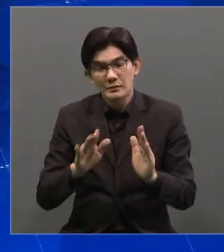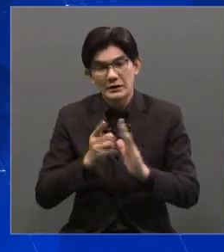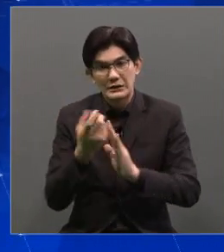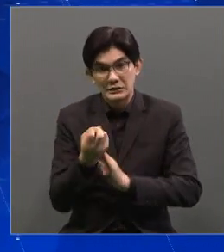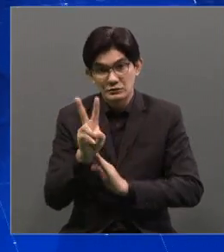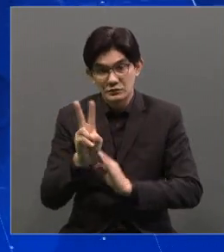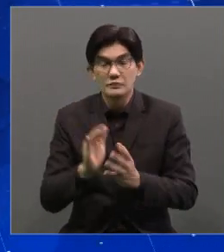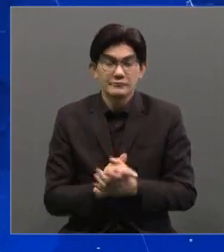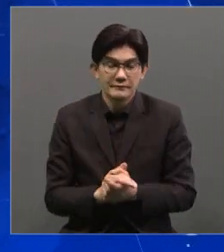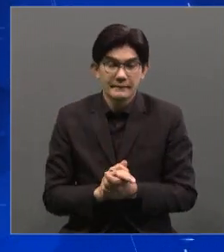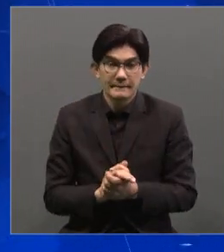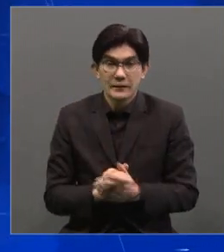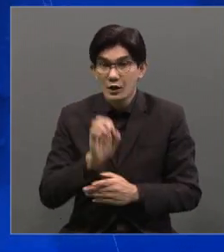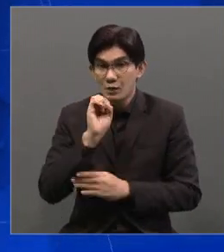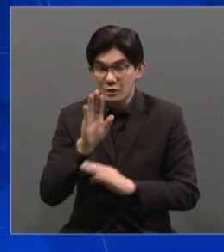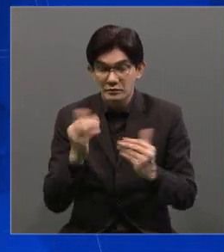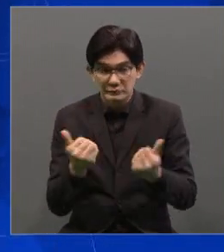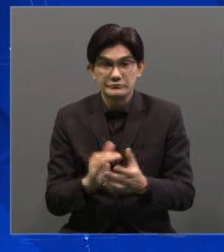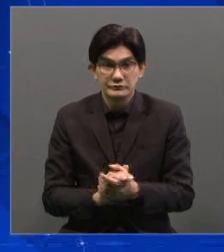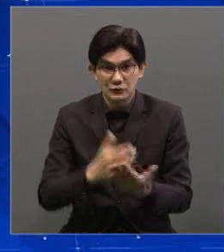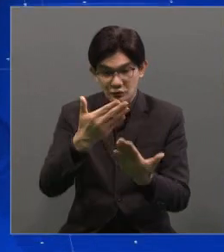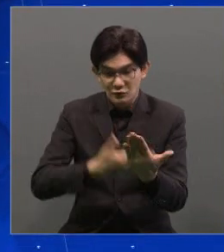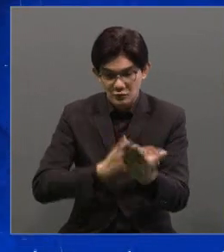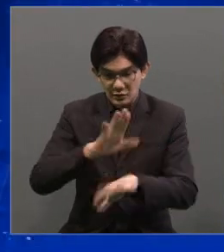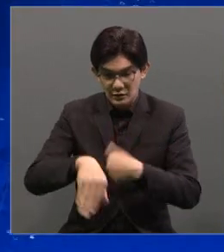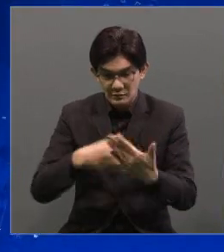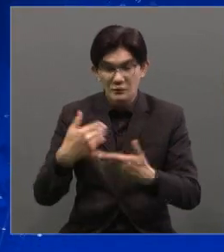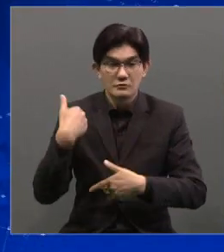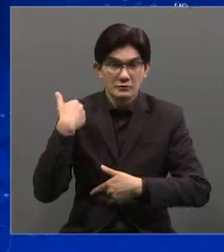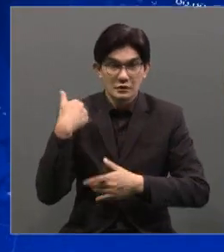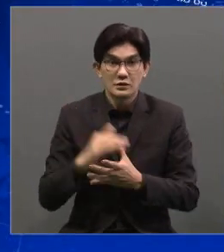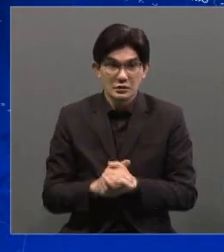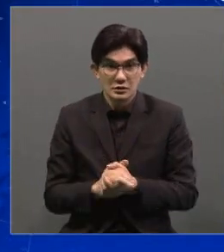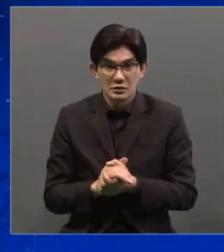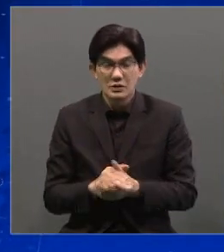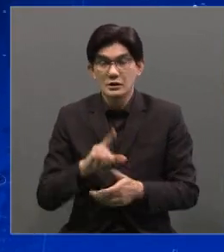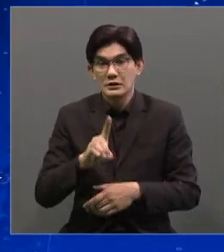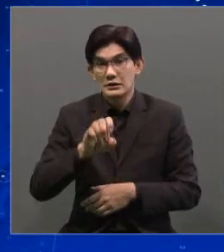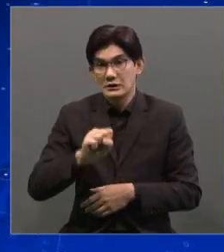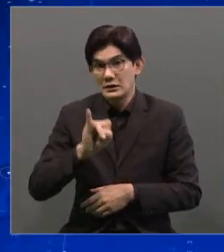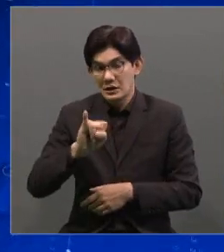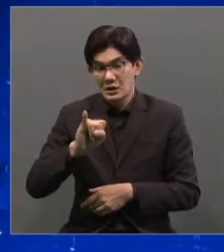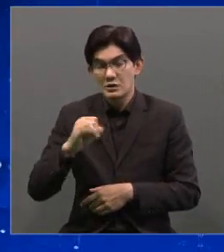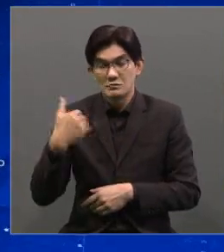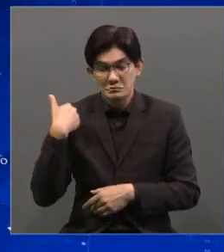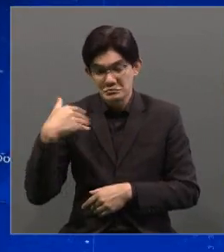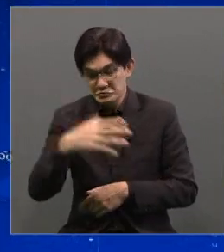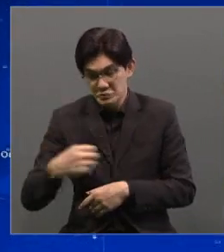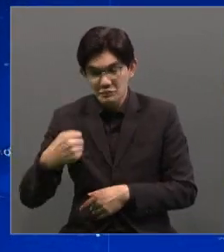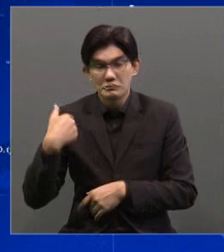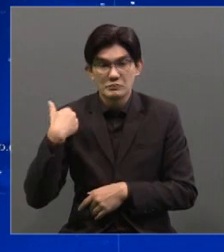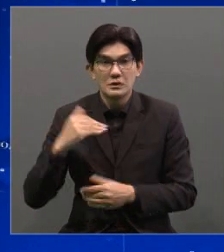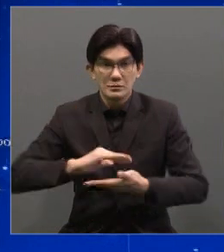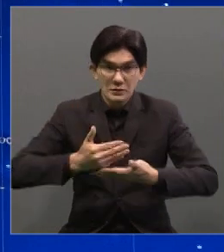12นาทีก็คือเขาบอกว่าตอนนี้ลอตเตอรี่ทุกใบเนี่ยก็คือถูกอยู่ที่DSIแล้วนะฮะถูก DSIยึดไปหมดแล้ว